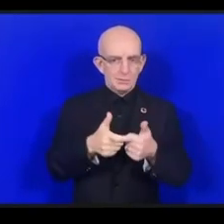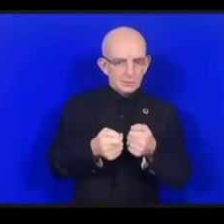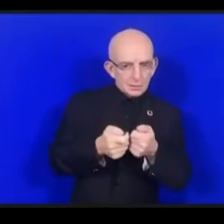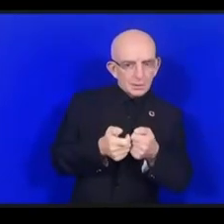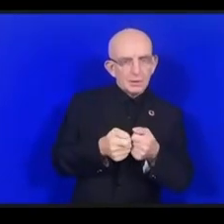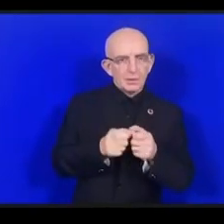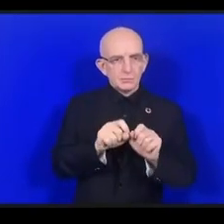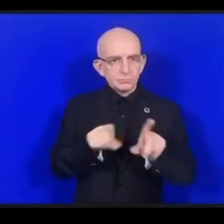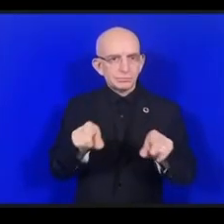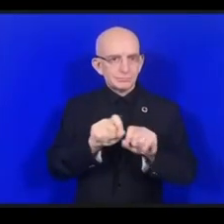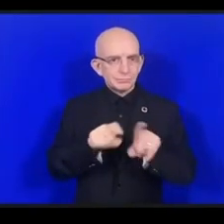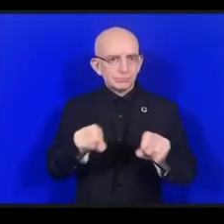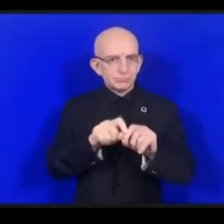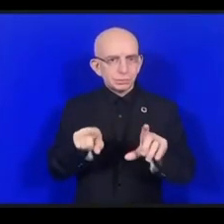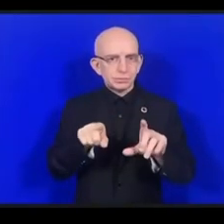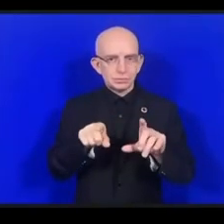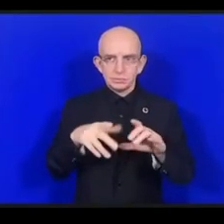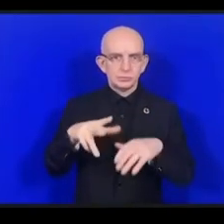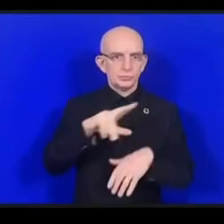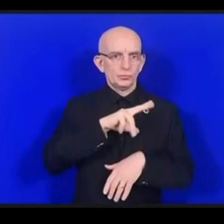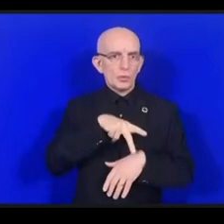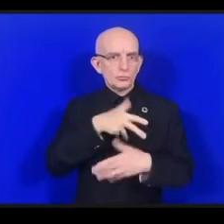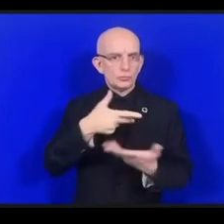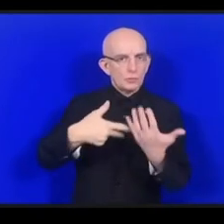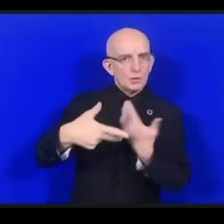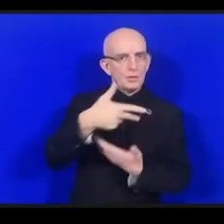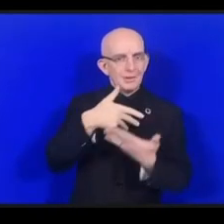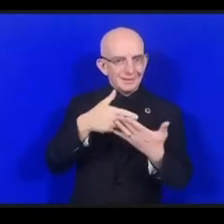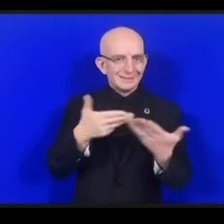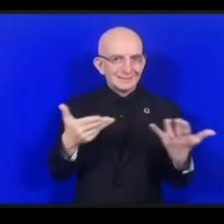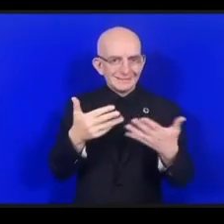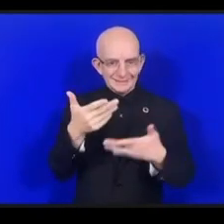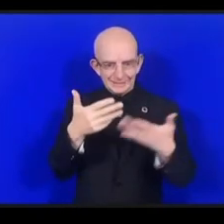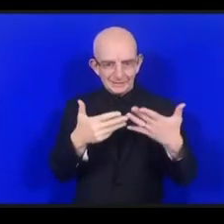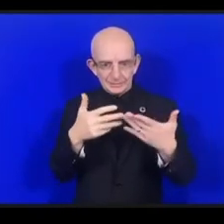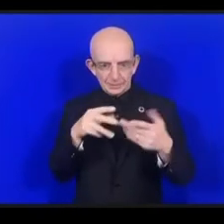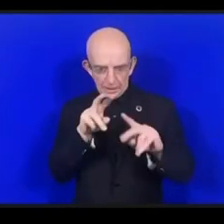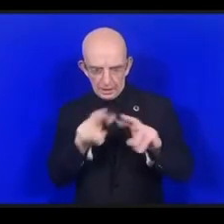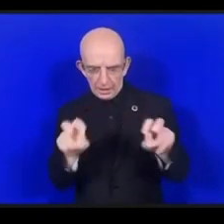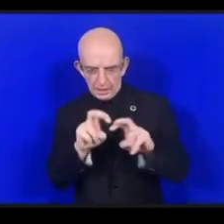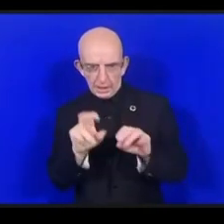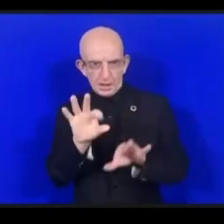这个社交媒体使用很多我们的数据。